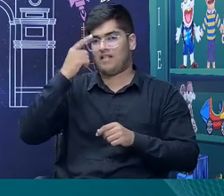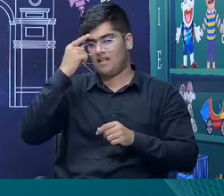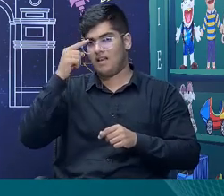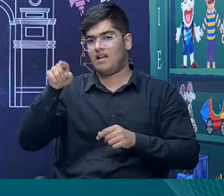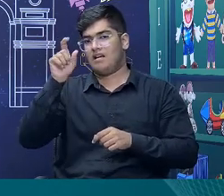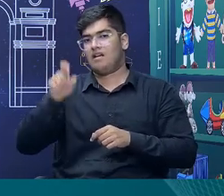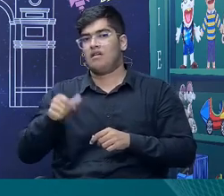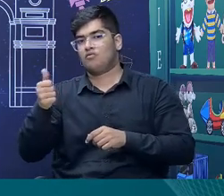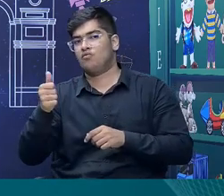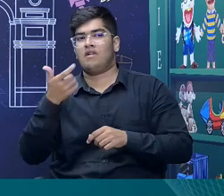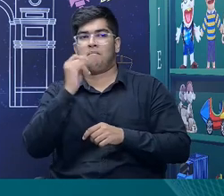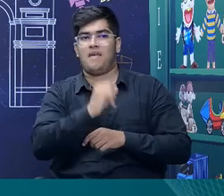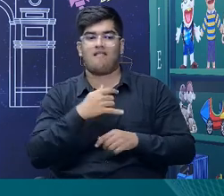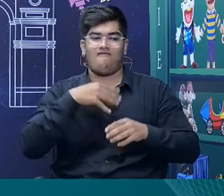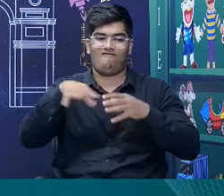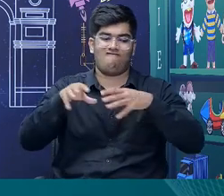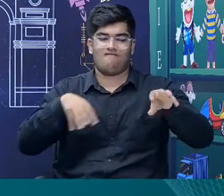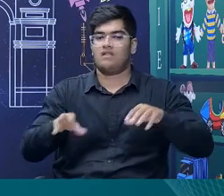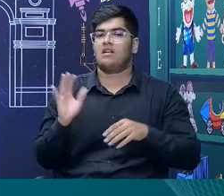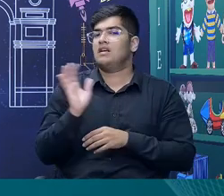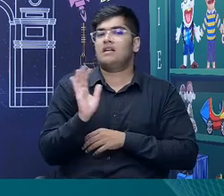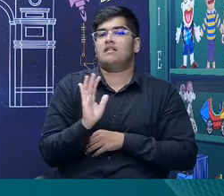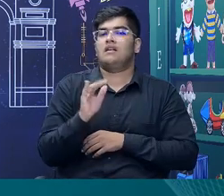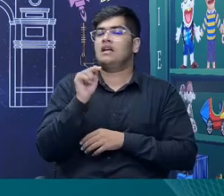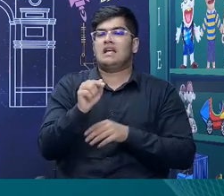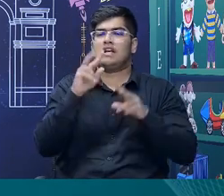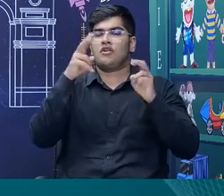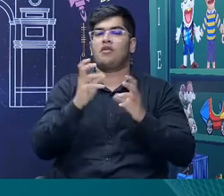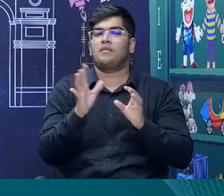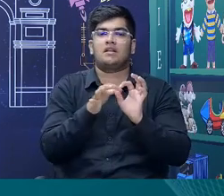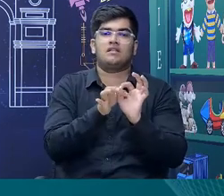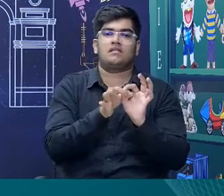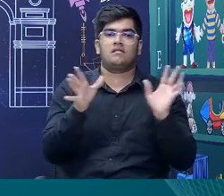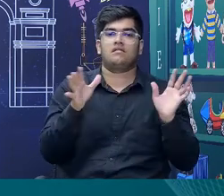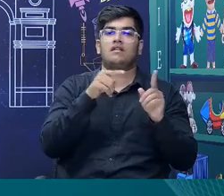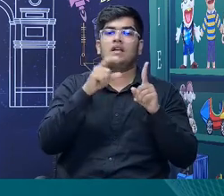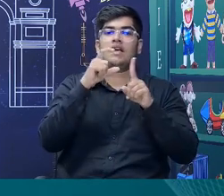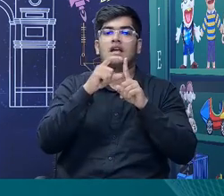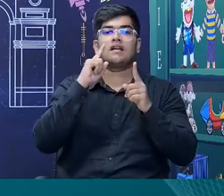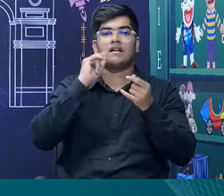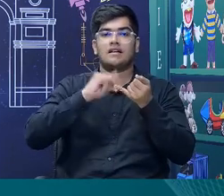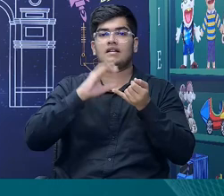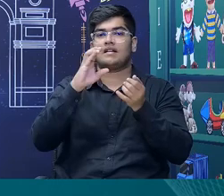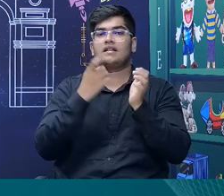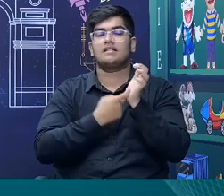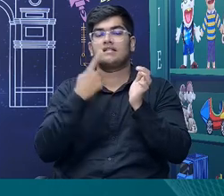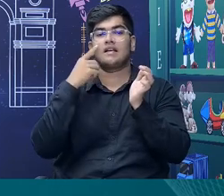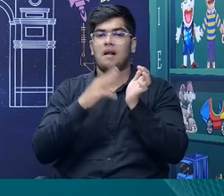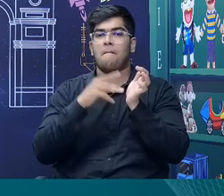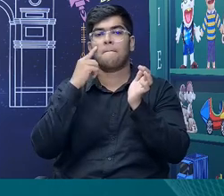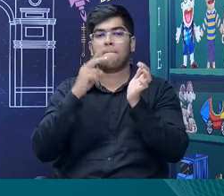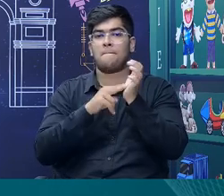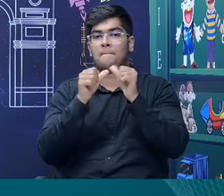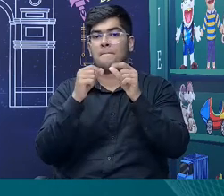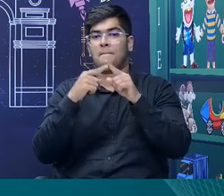अच्छा है ये अच्छा नहीं है या जेंडर डिस्क्रिमिनेशन या डिसेबिलिटी के लिए डिस्क्रिमिनेशन वो वाला डिस्क्रिमिनेशन